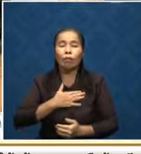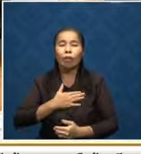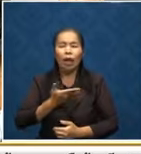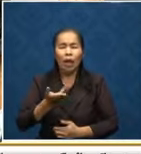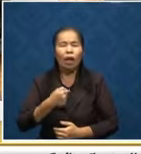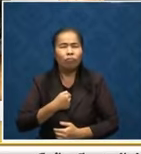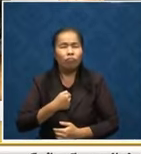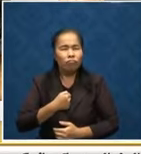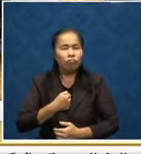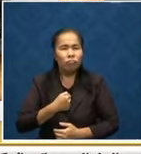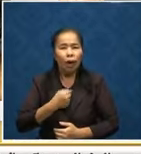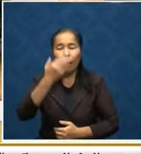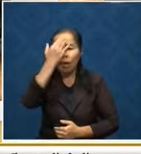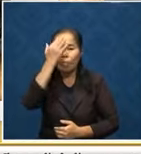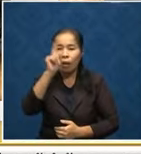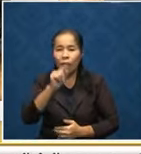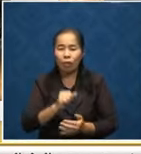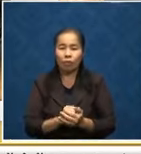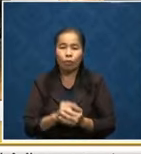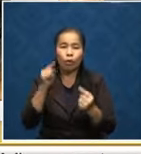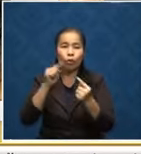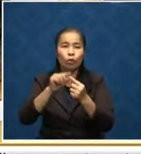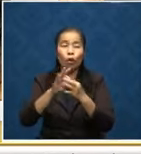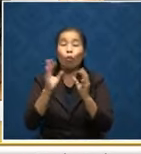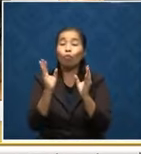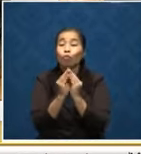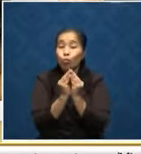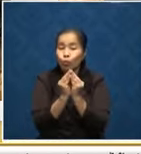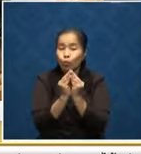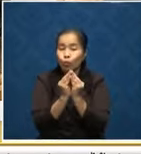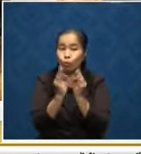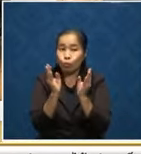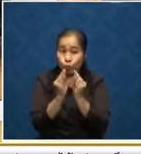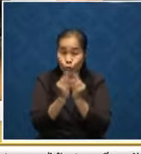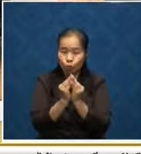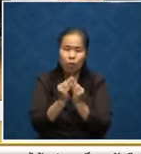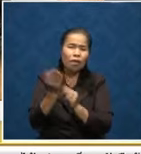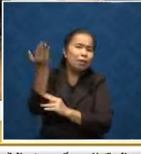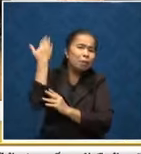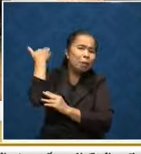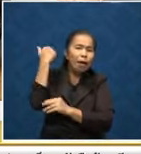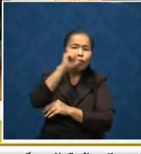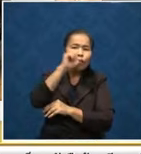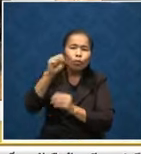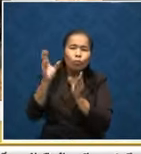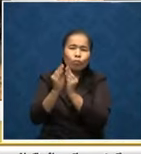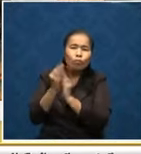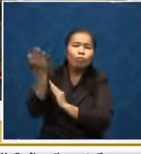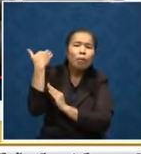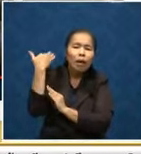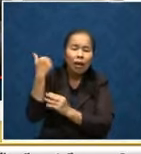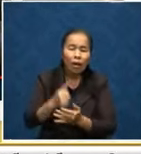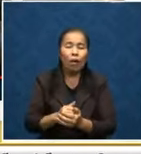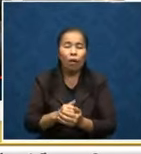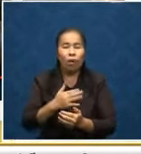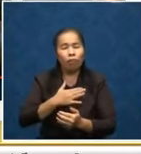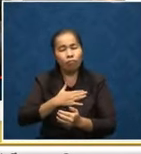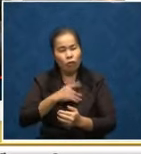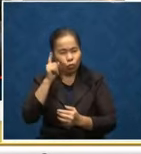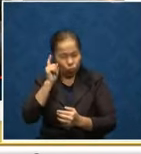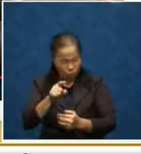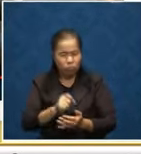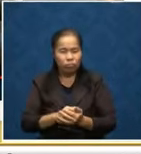ะเนื่องจากว่าในส่วนของการประชุมสมัยที่ผ่านมานะมองว่าจริงๆถ้าเราควบคุมประ